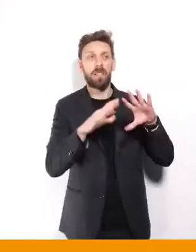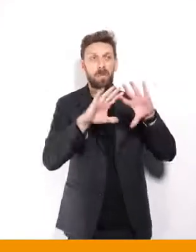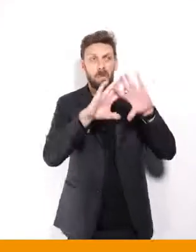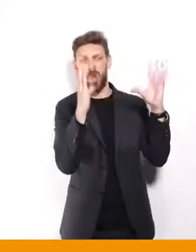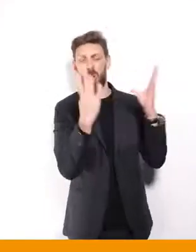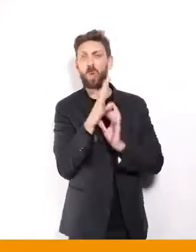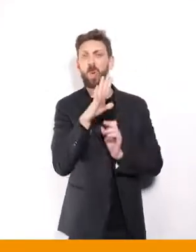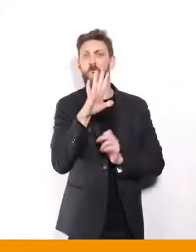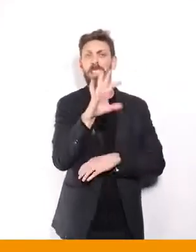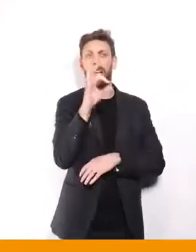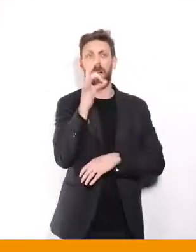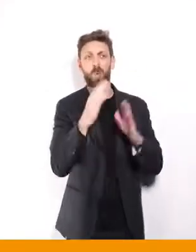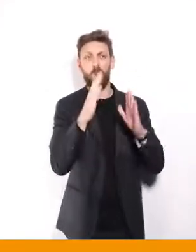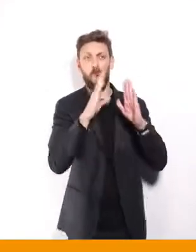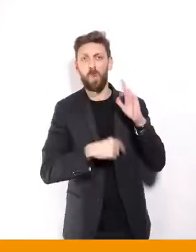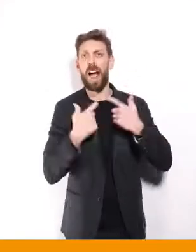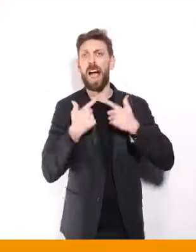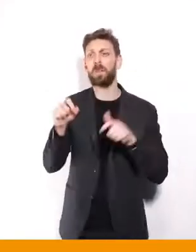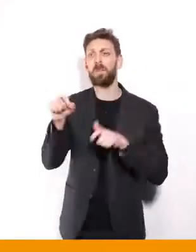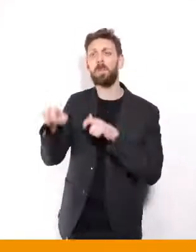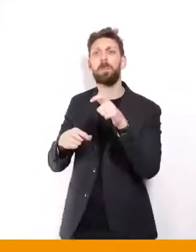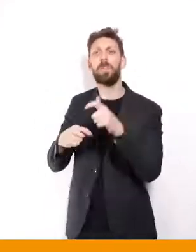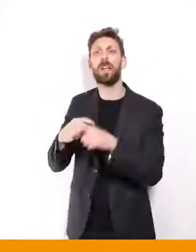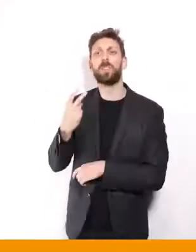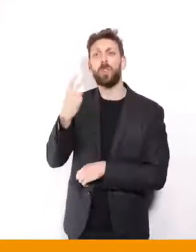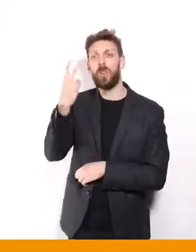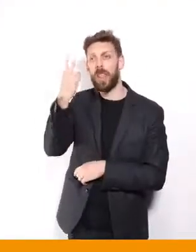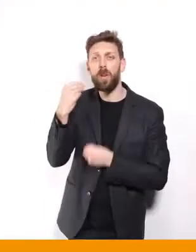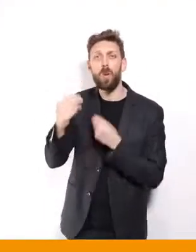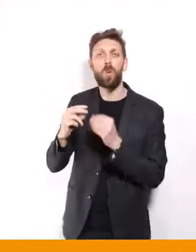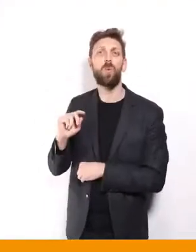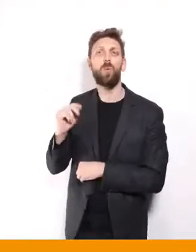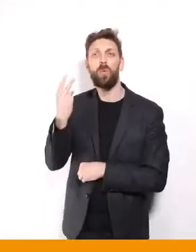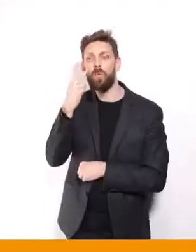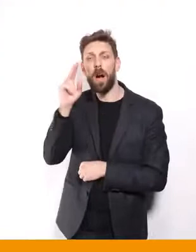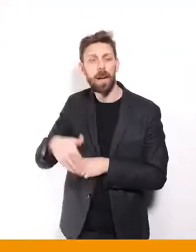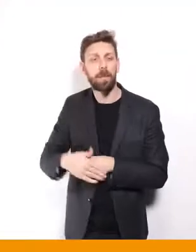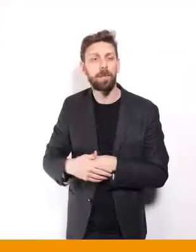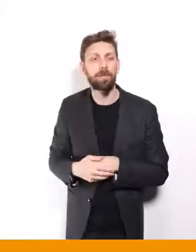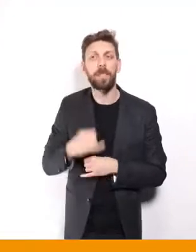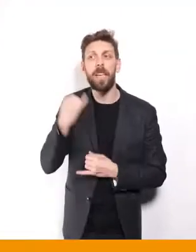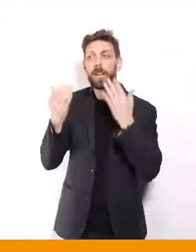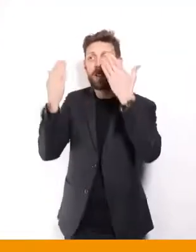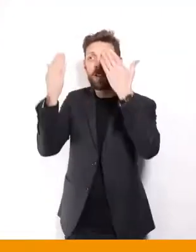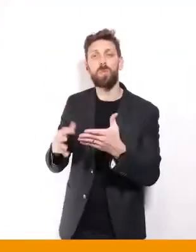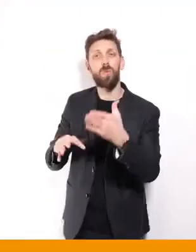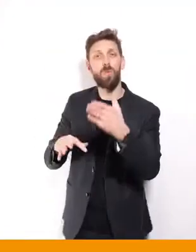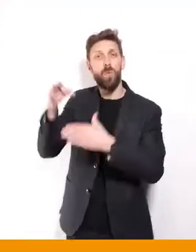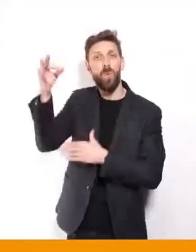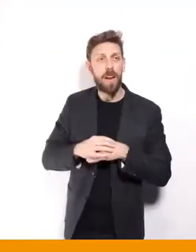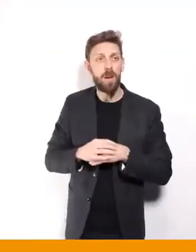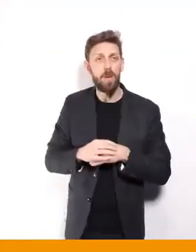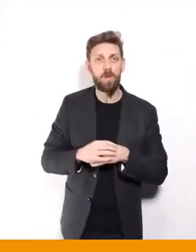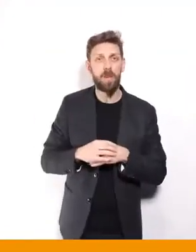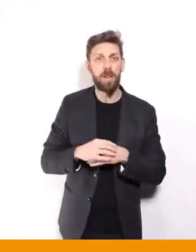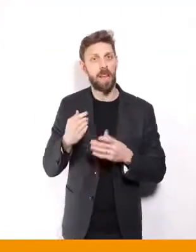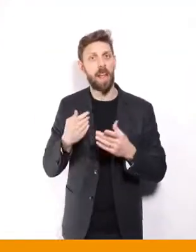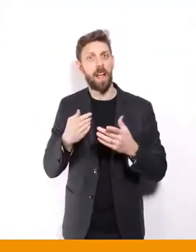êtes élu, vous engagez-vous à mettre en place une autorité de contrôle et de sanction des défauts d'accessibilité du web?